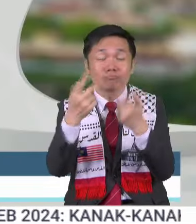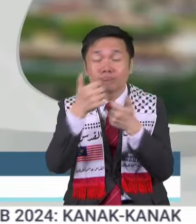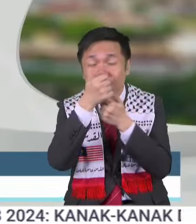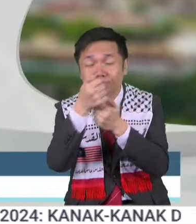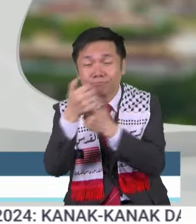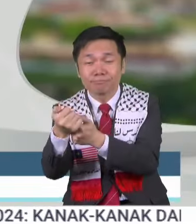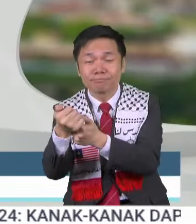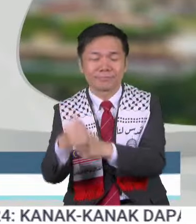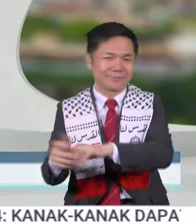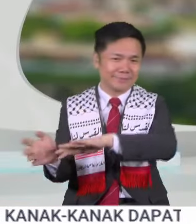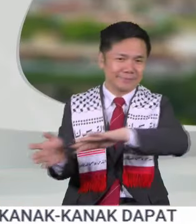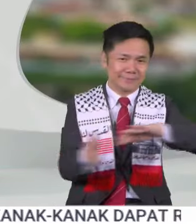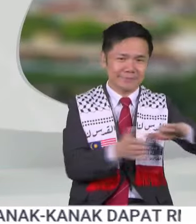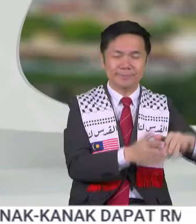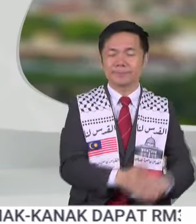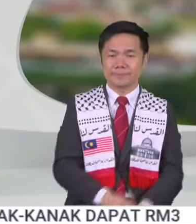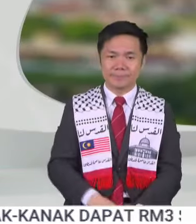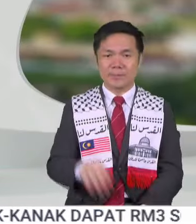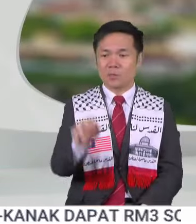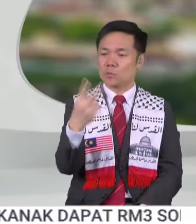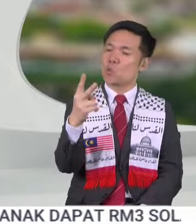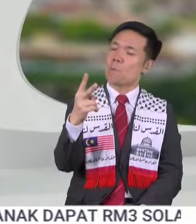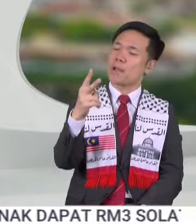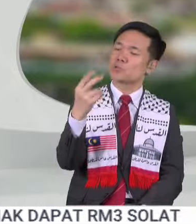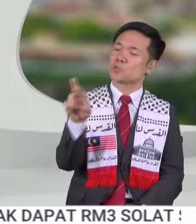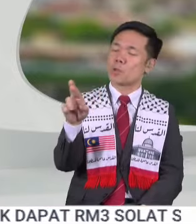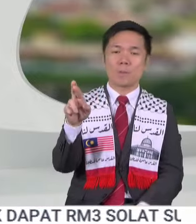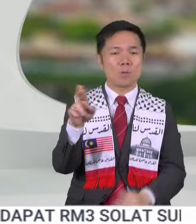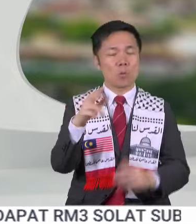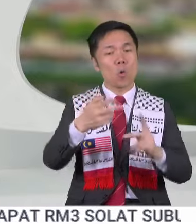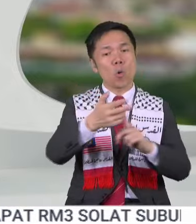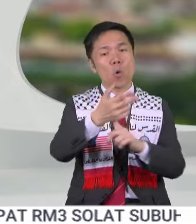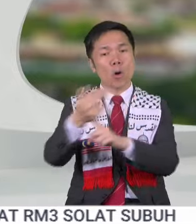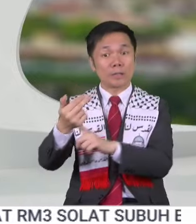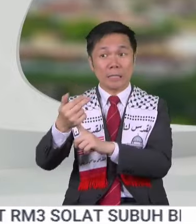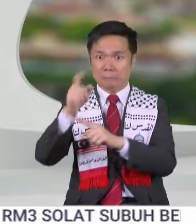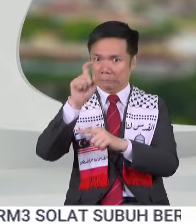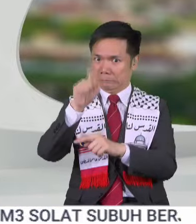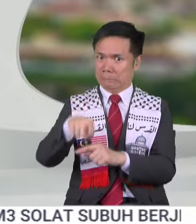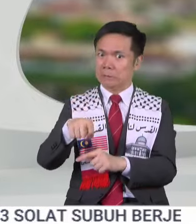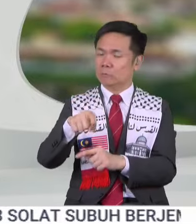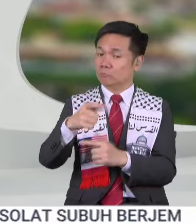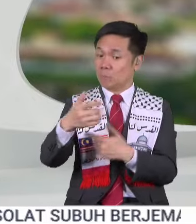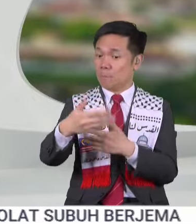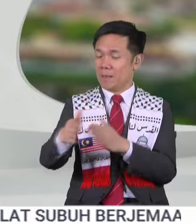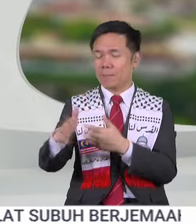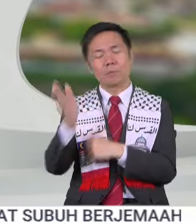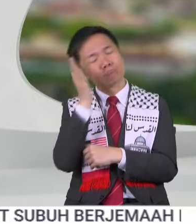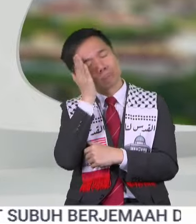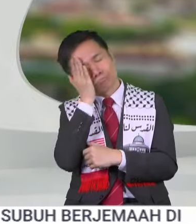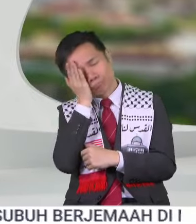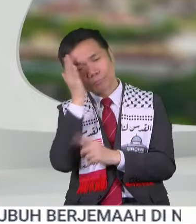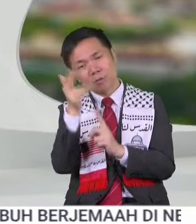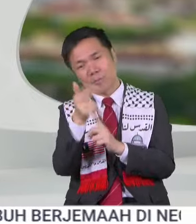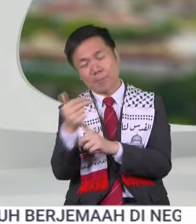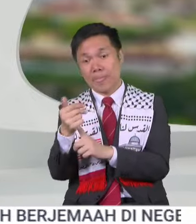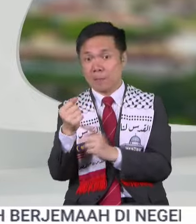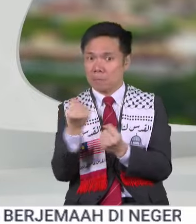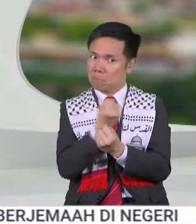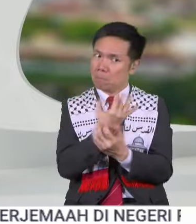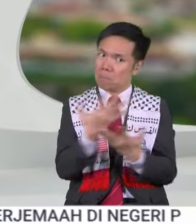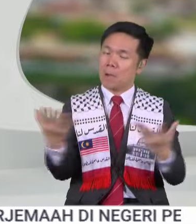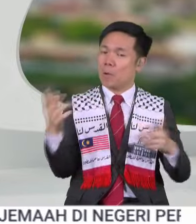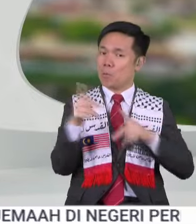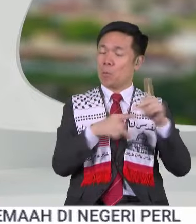ini itukurangnya bilik Hotel diperlukan bagi menampung kehadiran pelancong yang